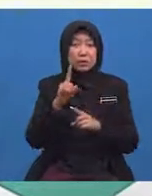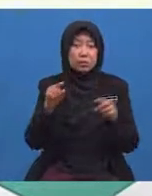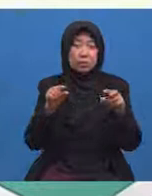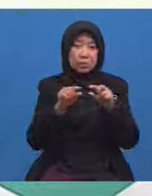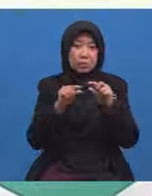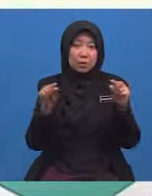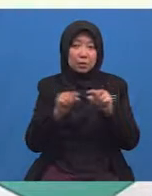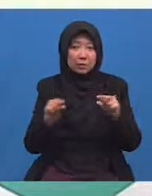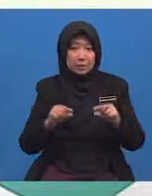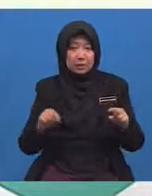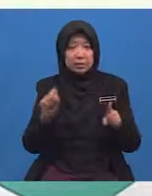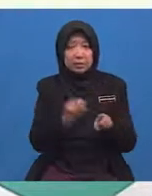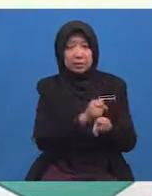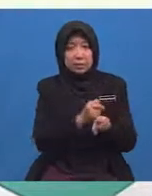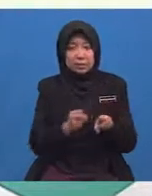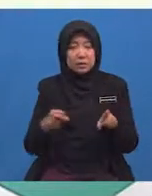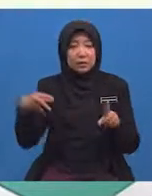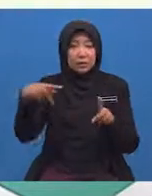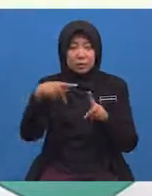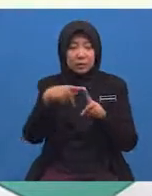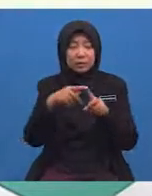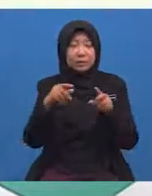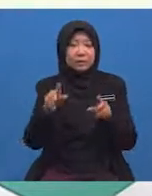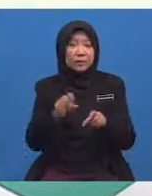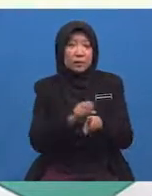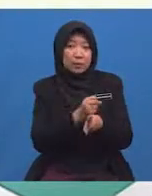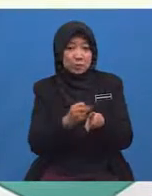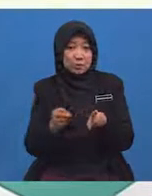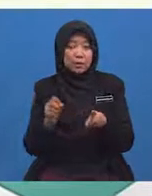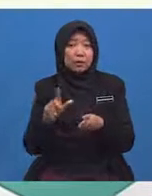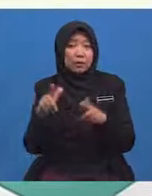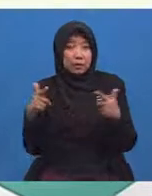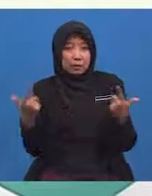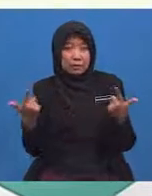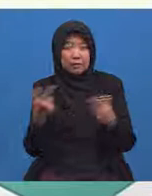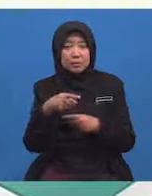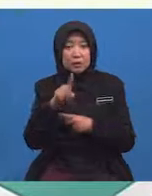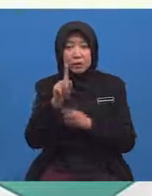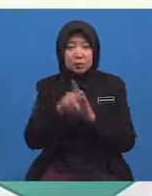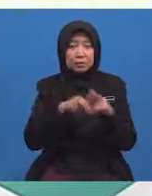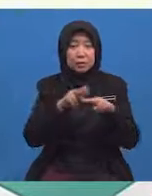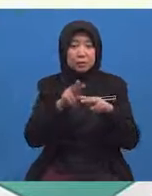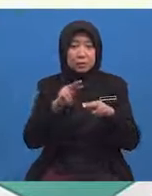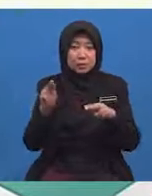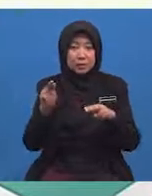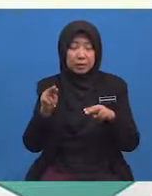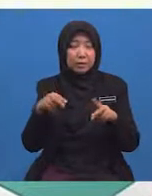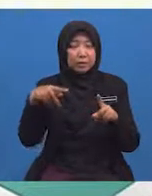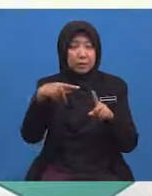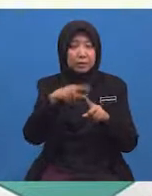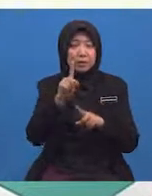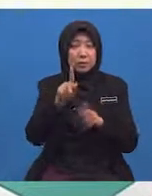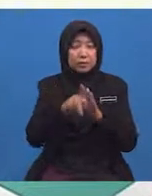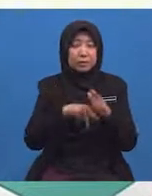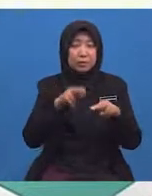sosial kepada lapisan sosial lain atau satu kedudukan kepada satu kedudukan baharu